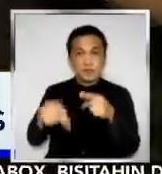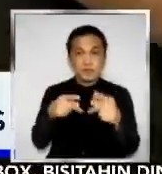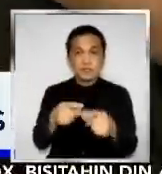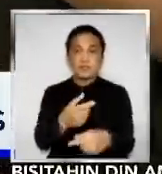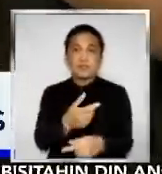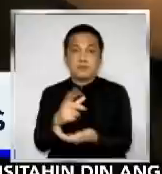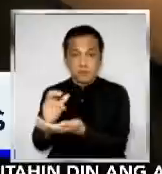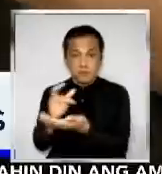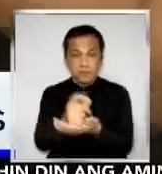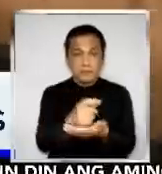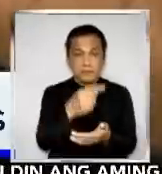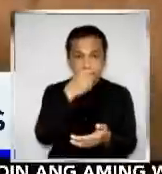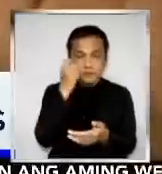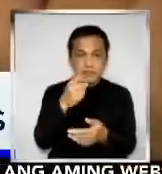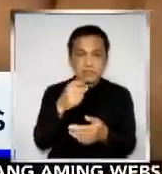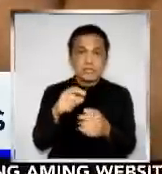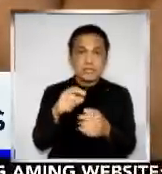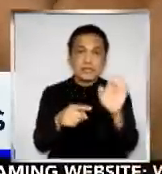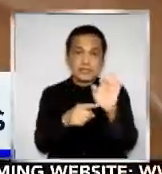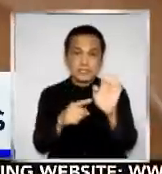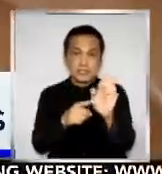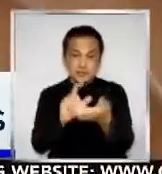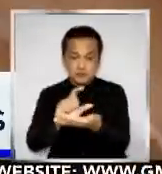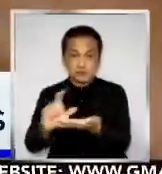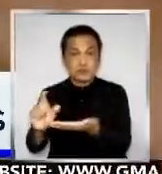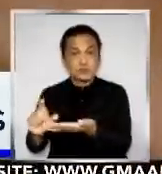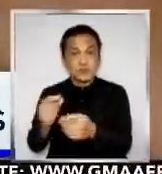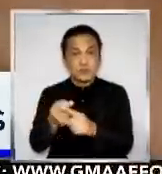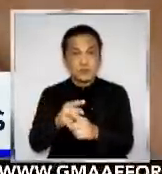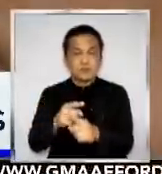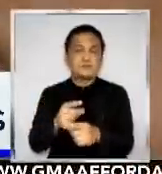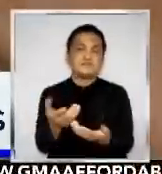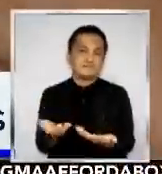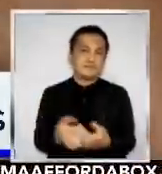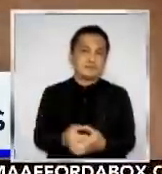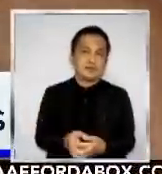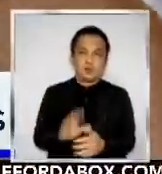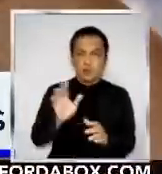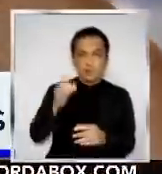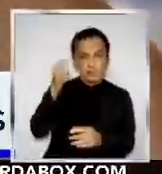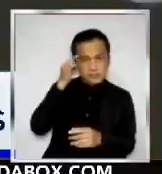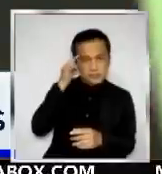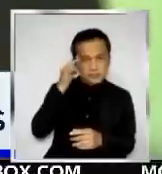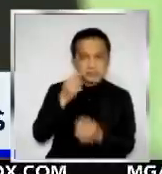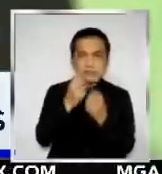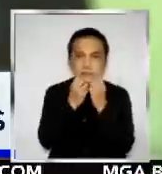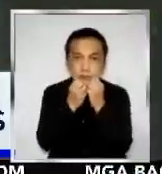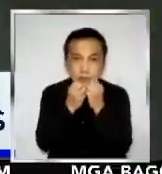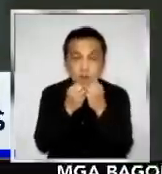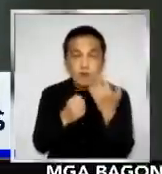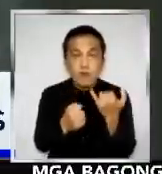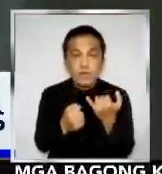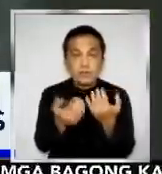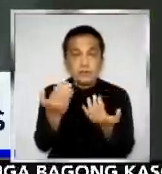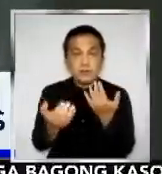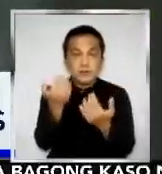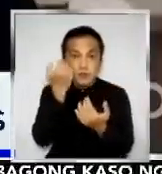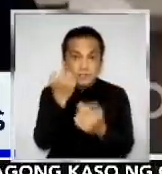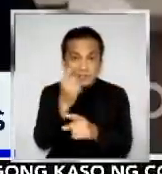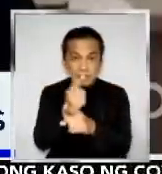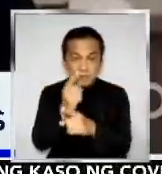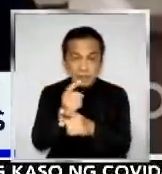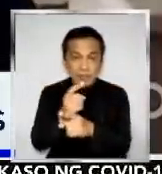sa extra doses na nakuha mula sa mga vial. Huwag daw isiping nakakatipid dahil baka kulang na sa tamang dose ang